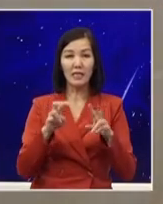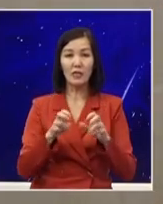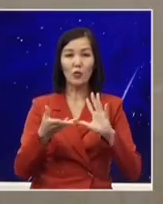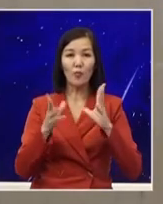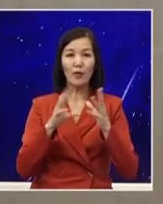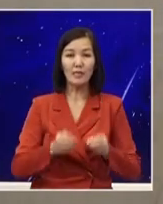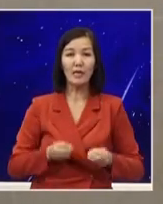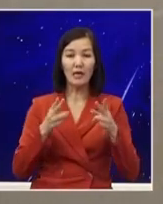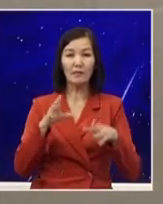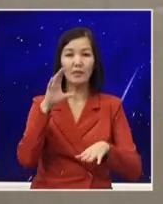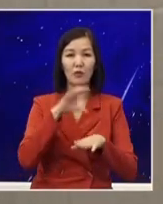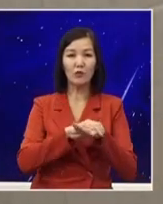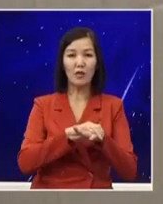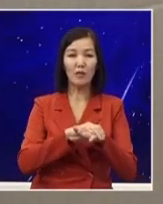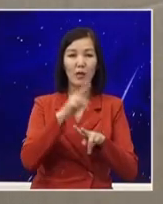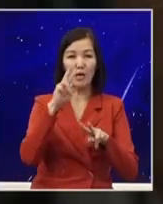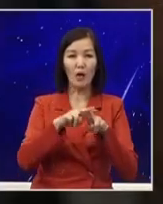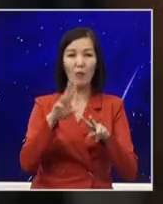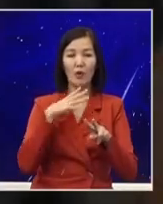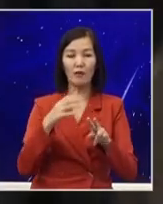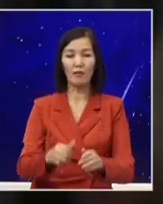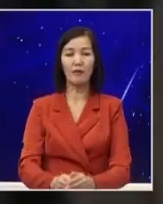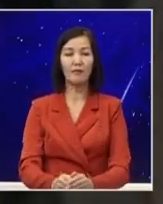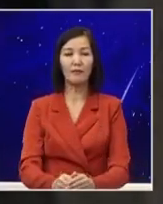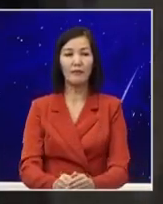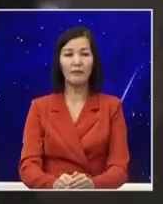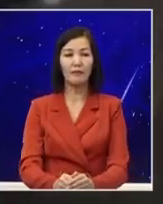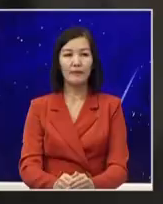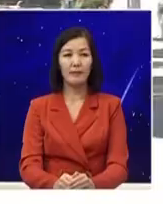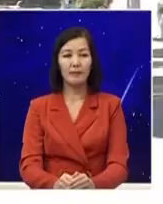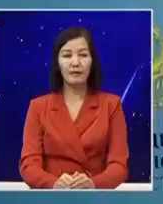жұмыстары барысында қылмыскер ұсталып, қамауға алынды.